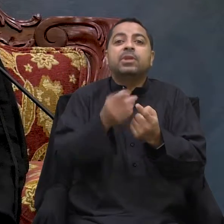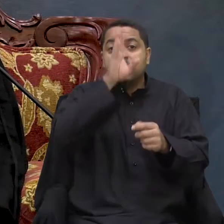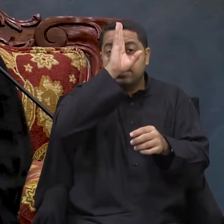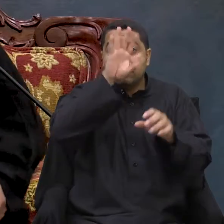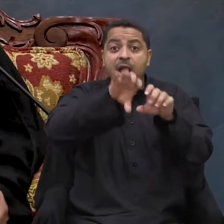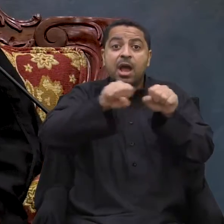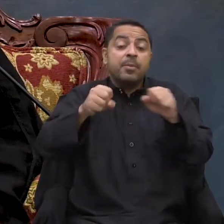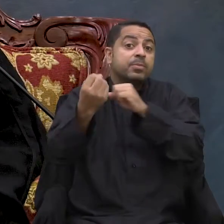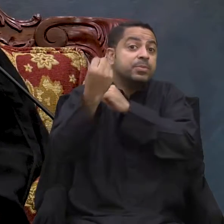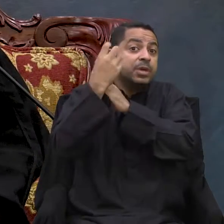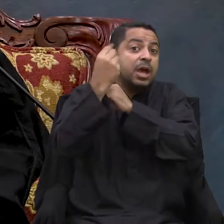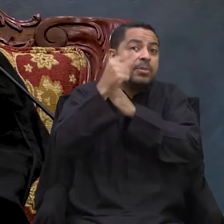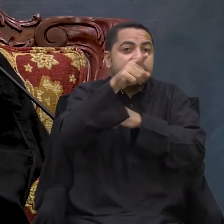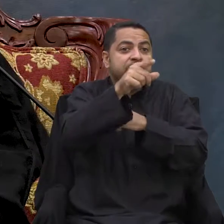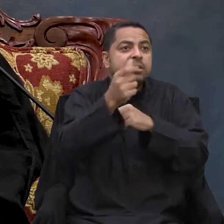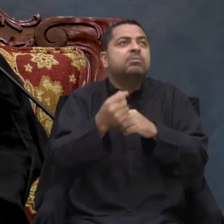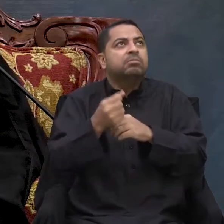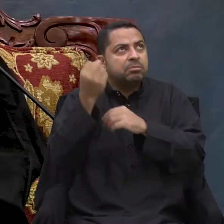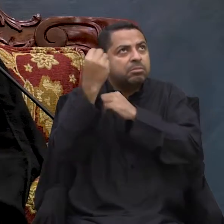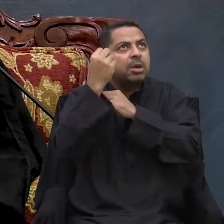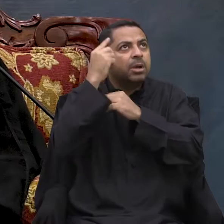يقتفي الإنسان أثرها.